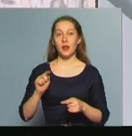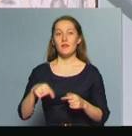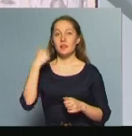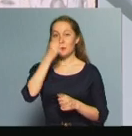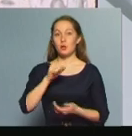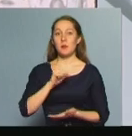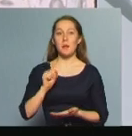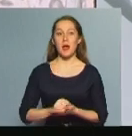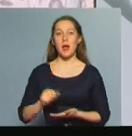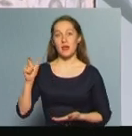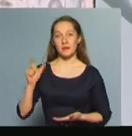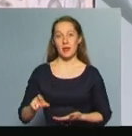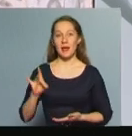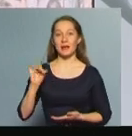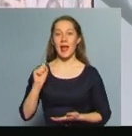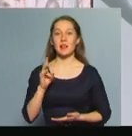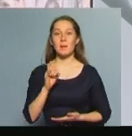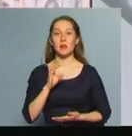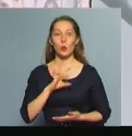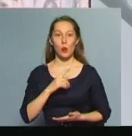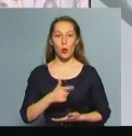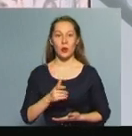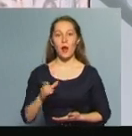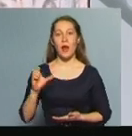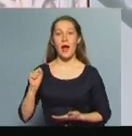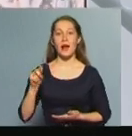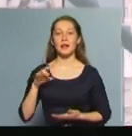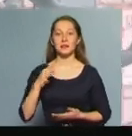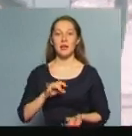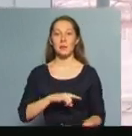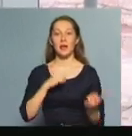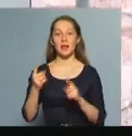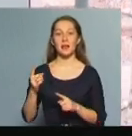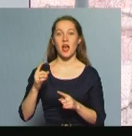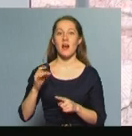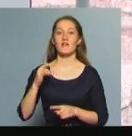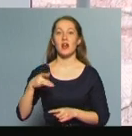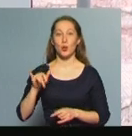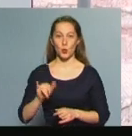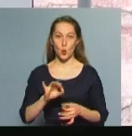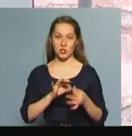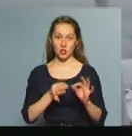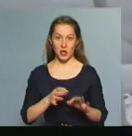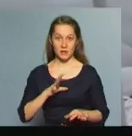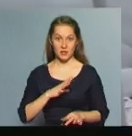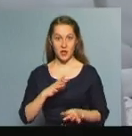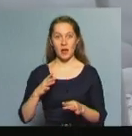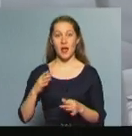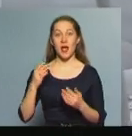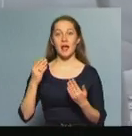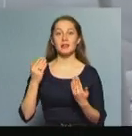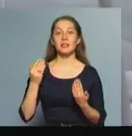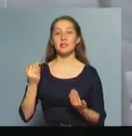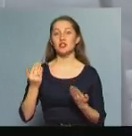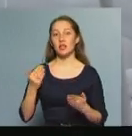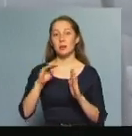дипломированный анестезиолог-реаниматолог Алексей Савинцев переехал из Ижевска в ИГРУ. Теперь это один из земских докторов. Федеральную